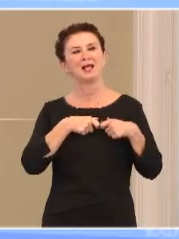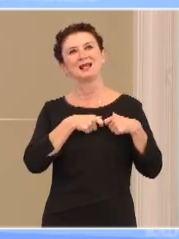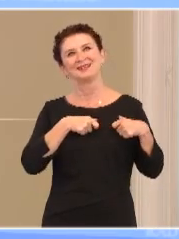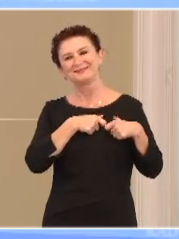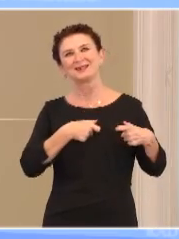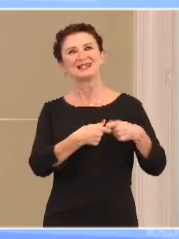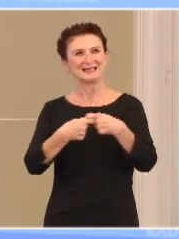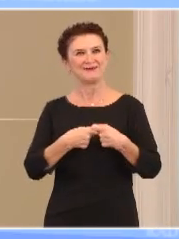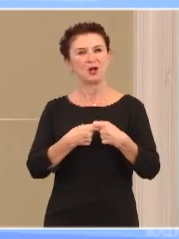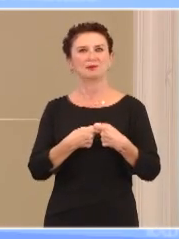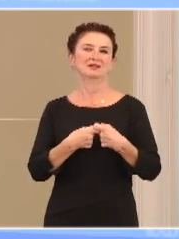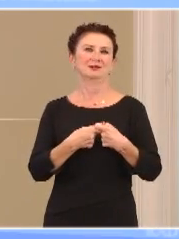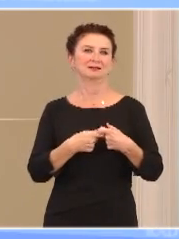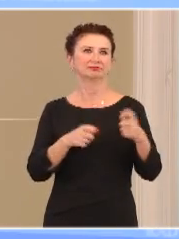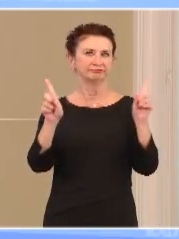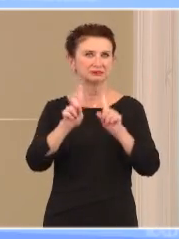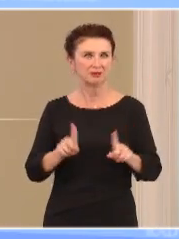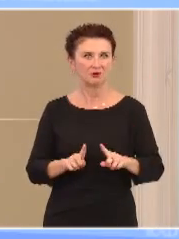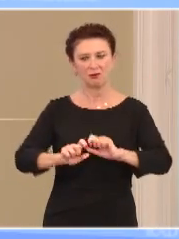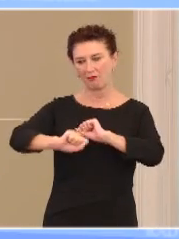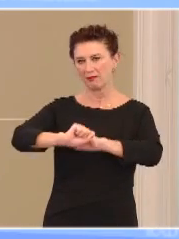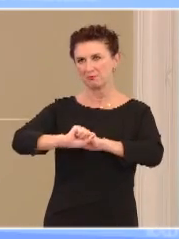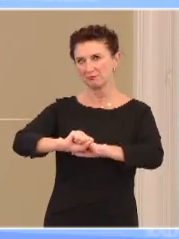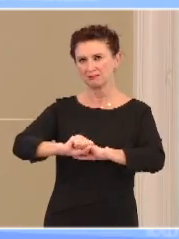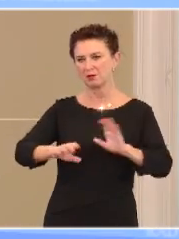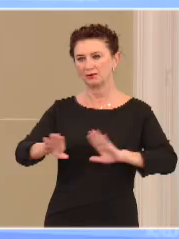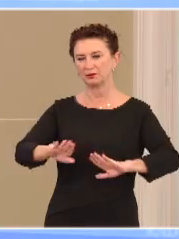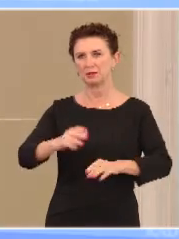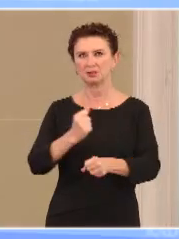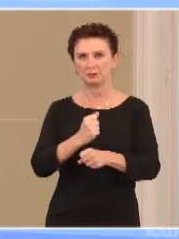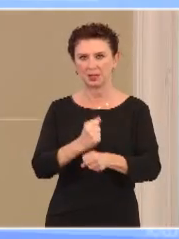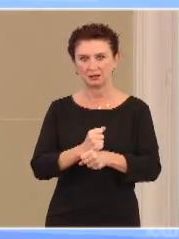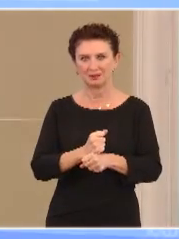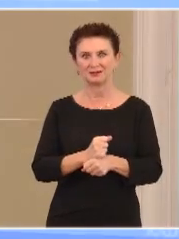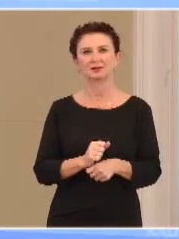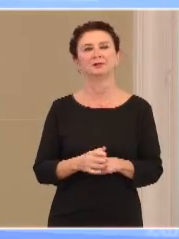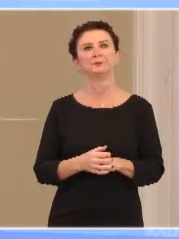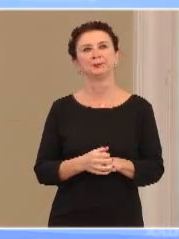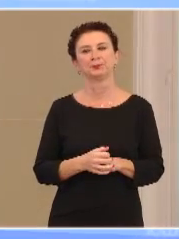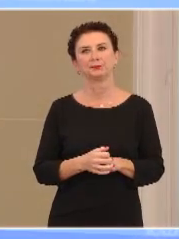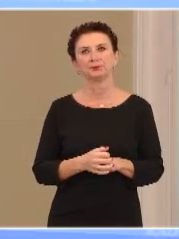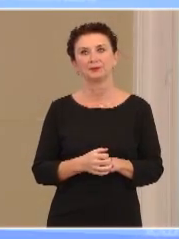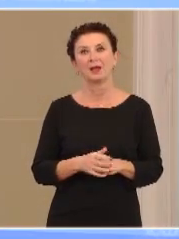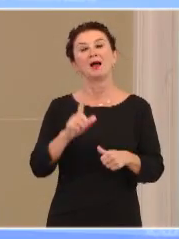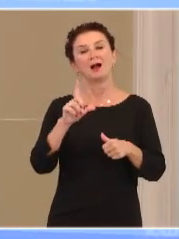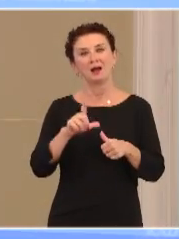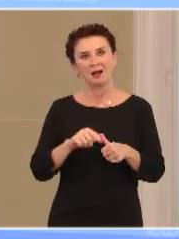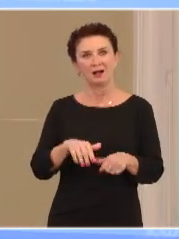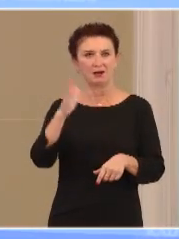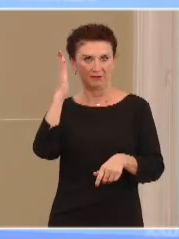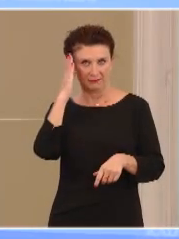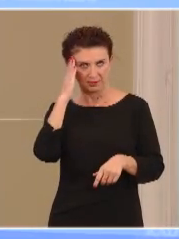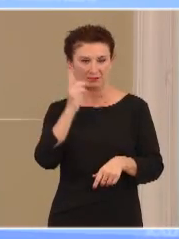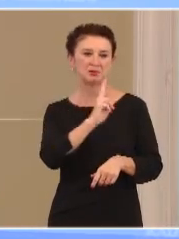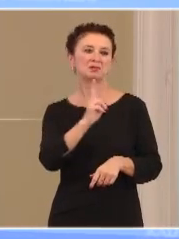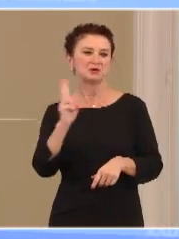jego rola. Ale z drugiej strony też mamy to racjonalne działanie, czy to miejsce pracy ma być utrzymane na dzisiaj,